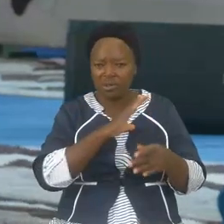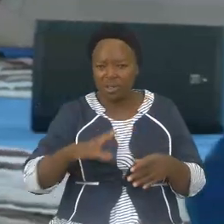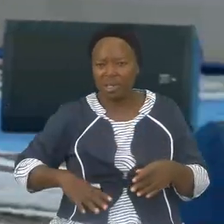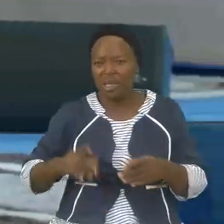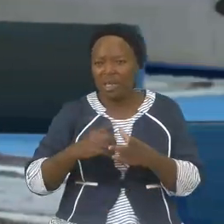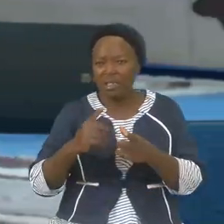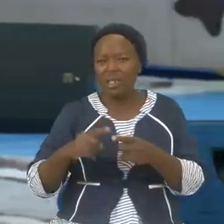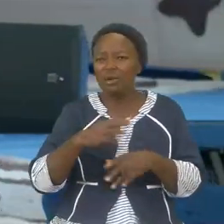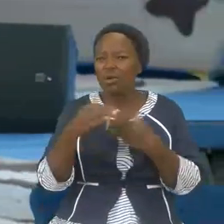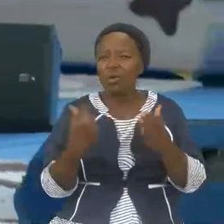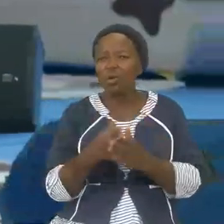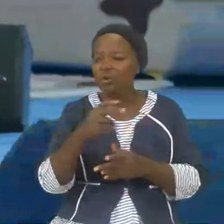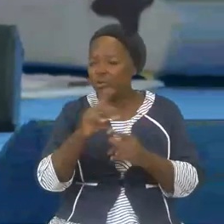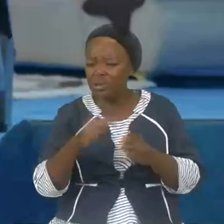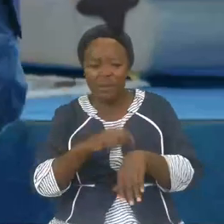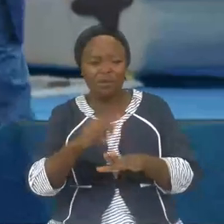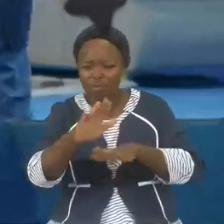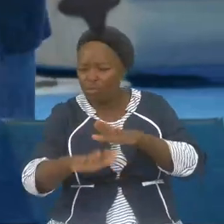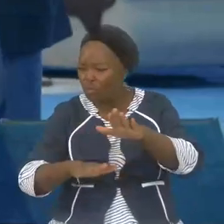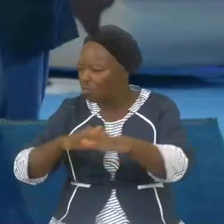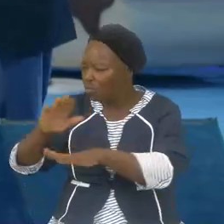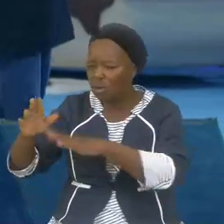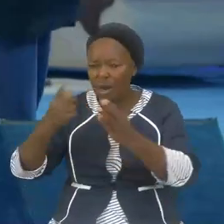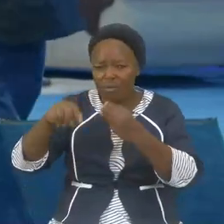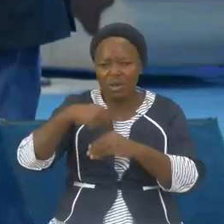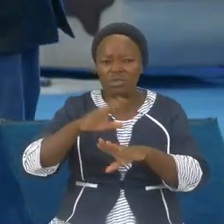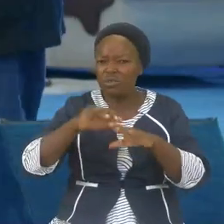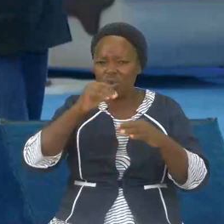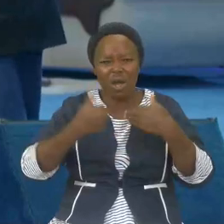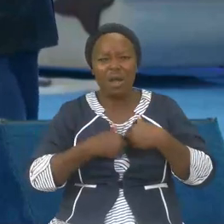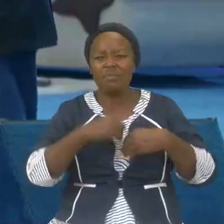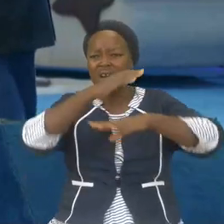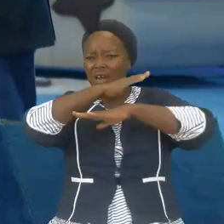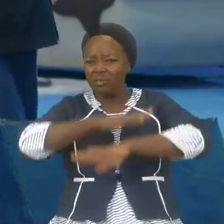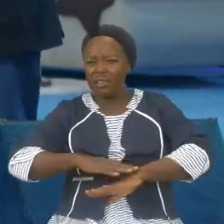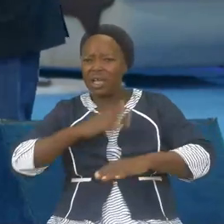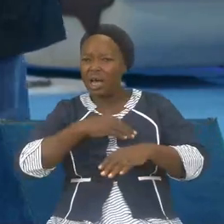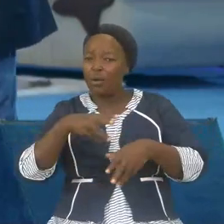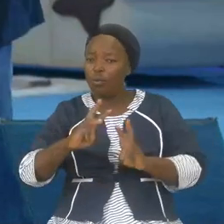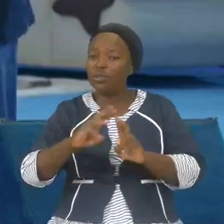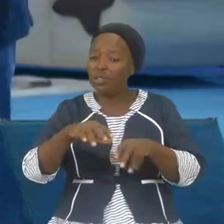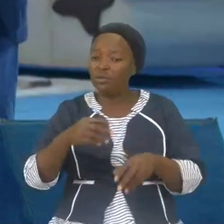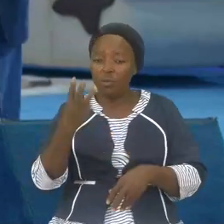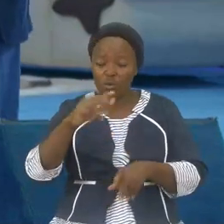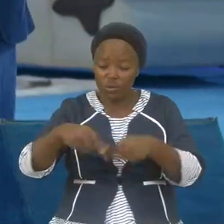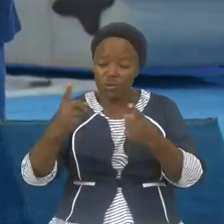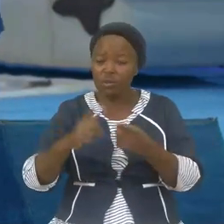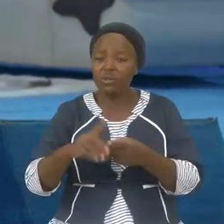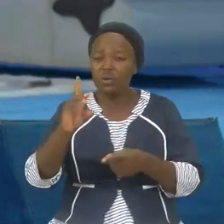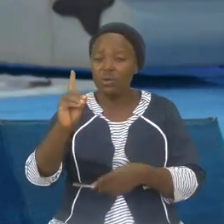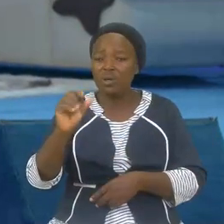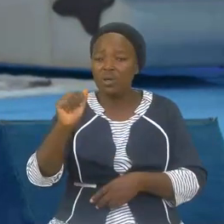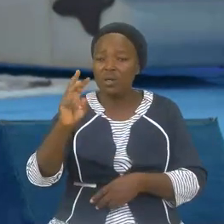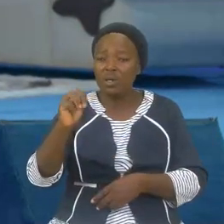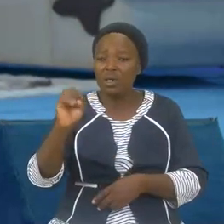la méchanceté, la violence, la destruction qu'il occasionnait le jour, il n'avait pas de repos la nuit. Et